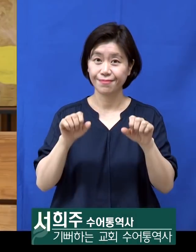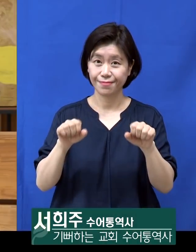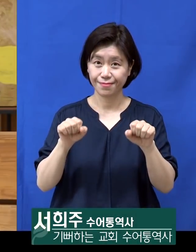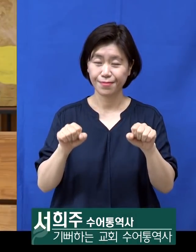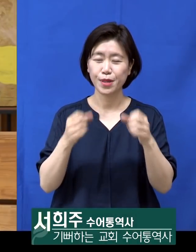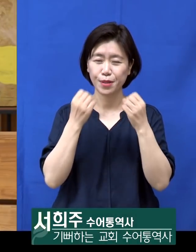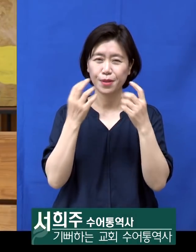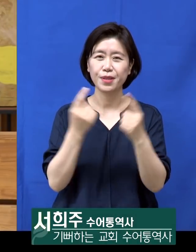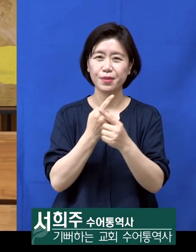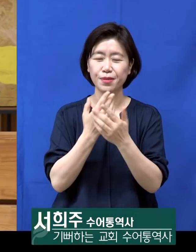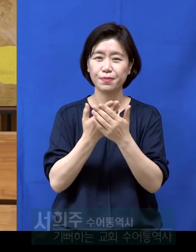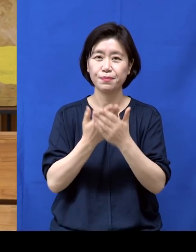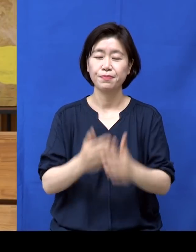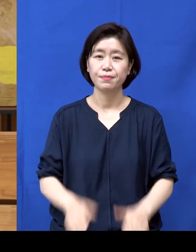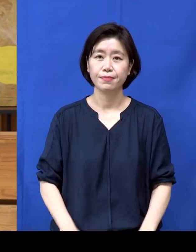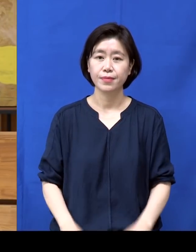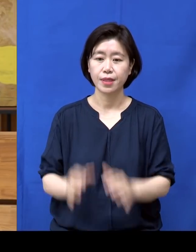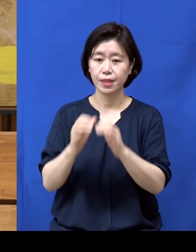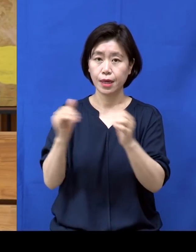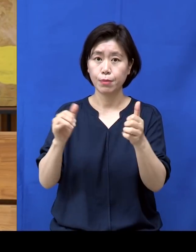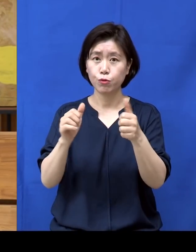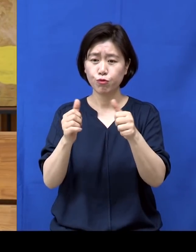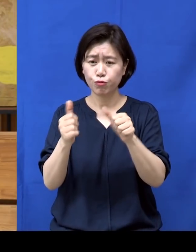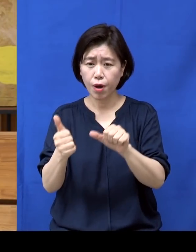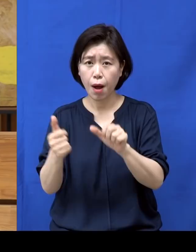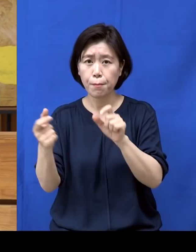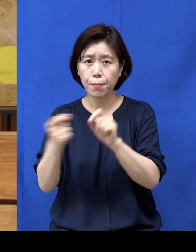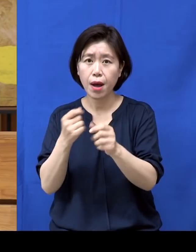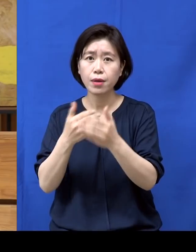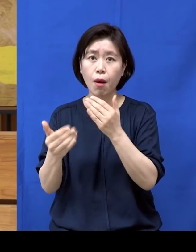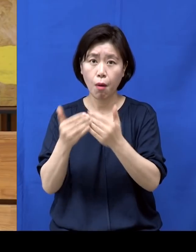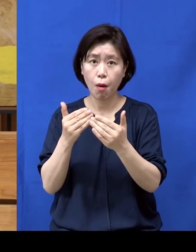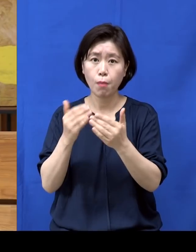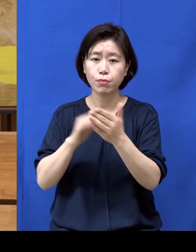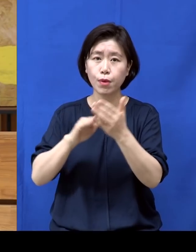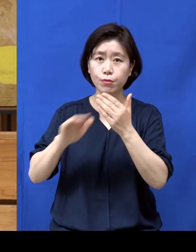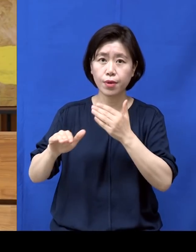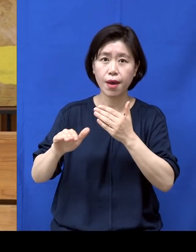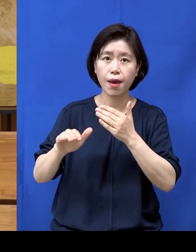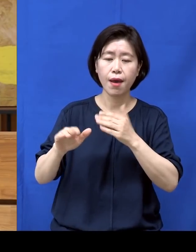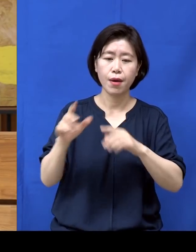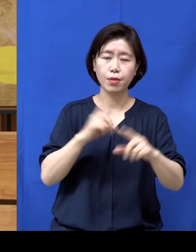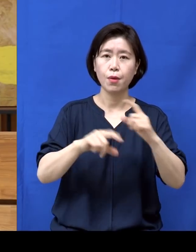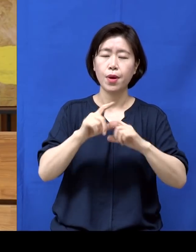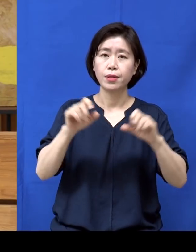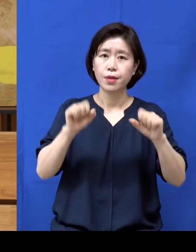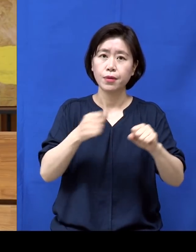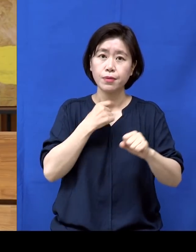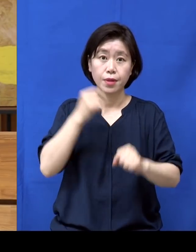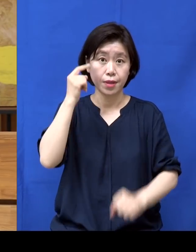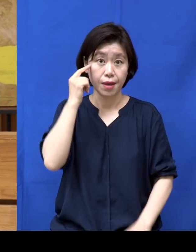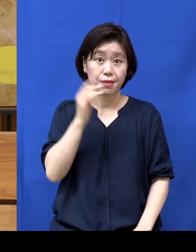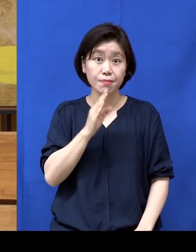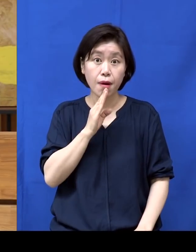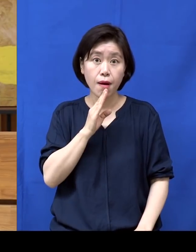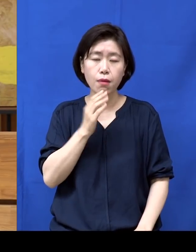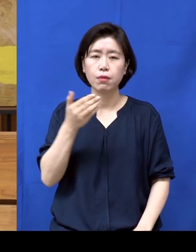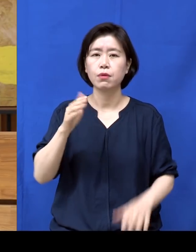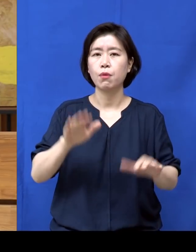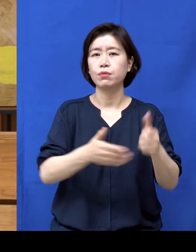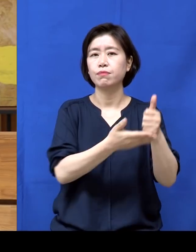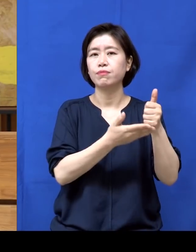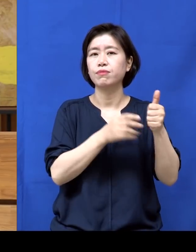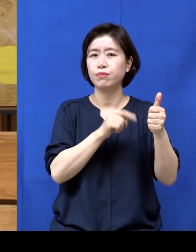안녕하세요. 새롭게 하소서입니다. 사람이 죽을 고비를 넘기게 되면 삶의 의지가 더 강해지곤 하는데요. 오늘 모실 분은 나는 지금